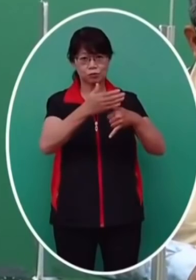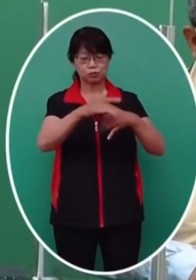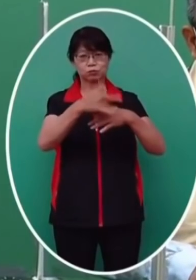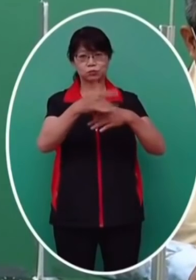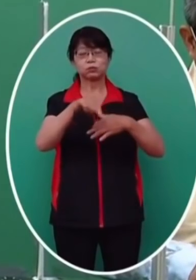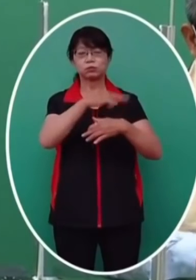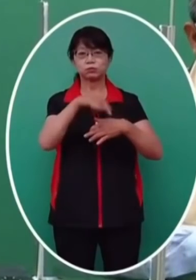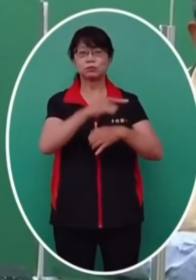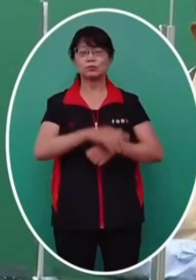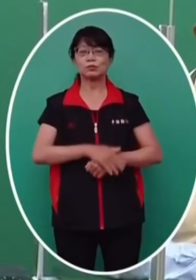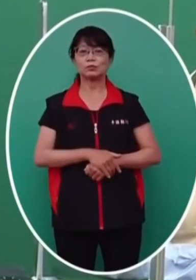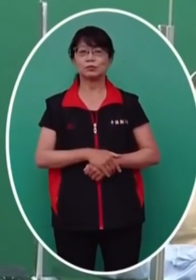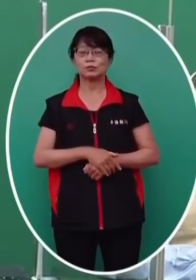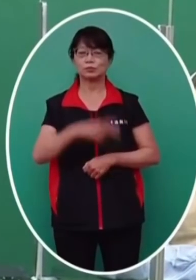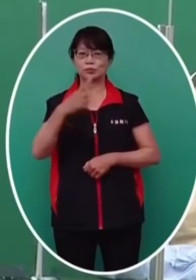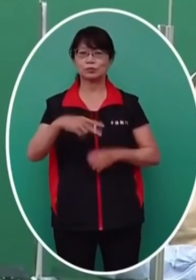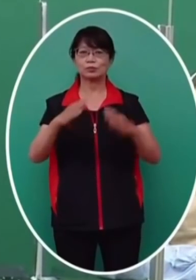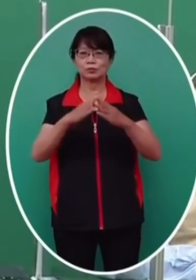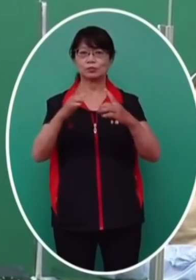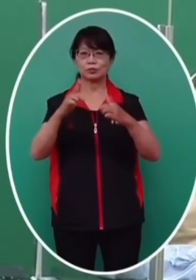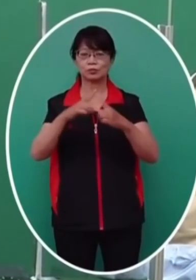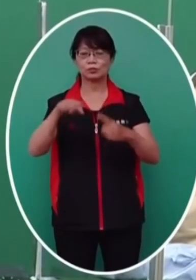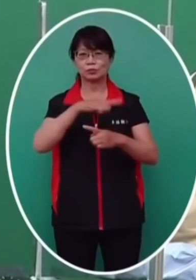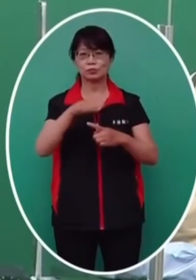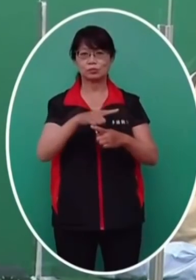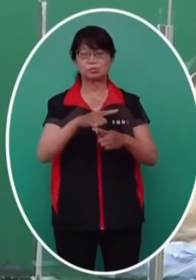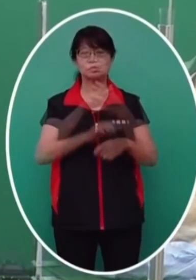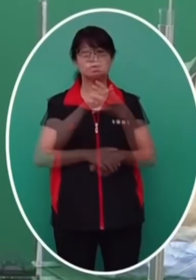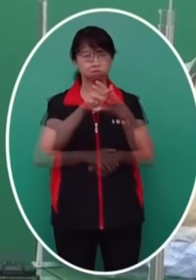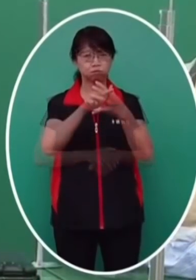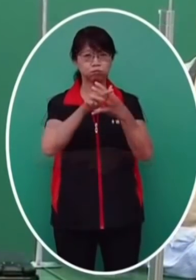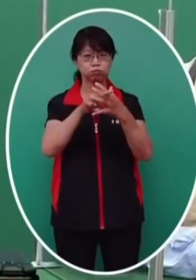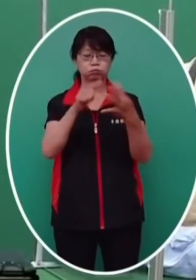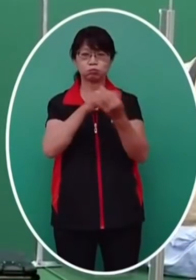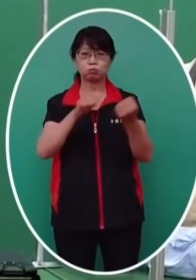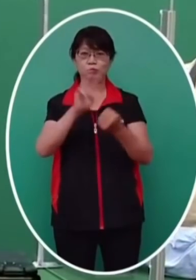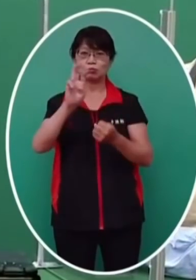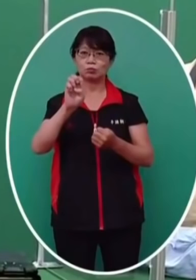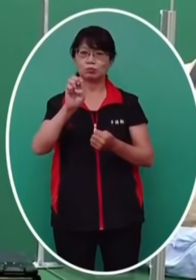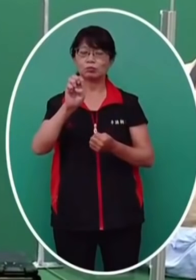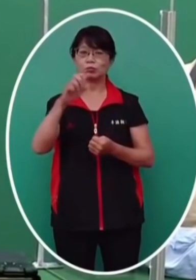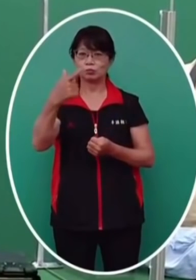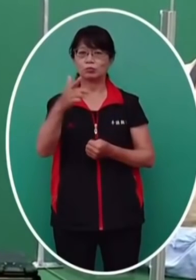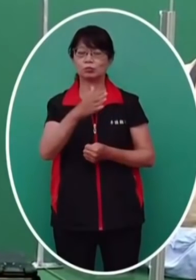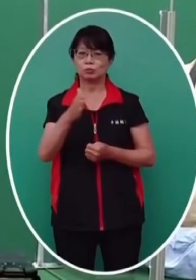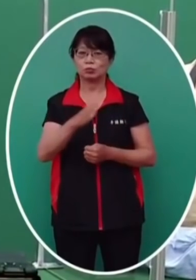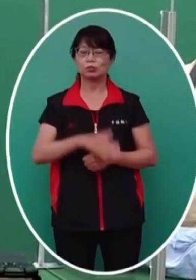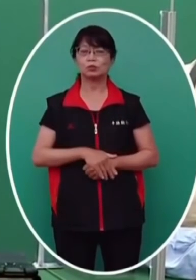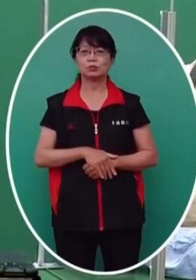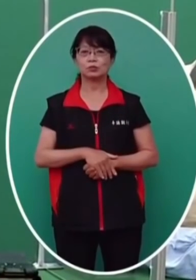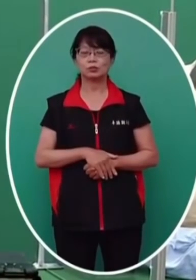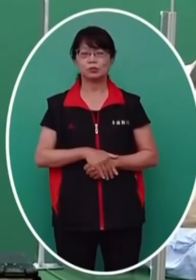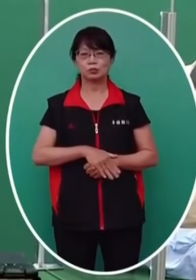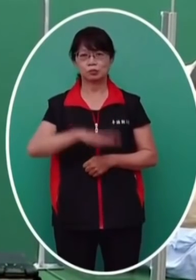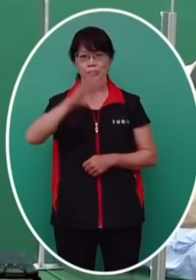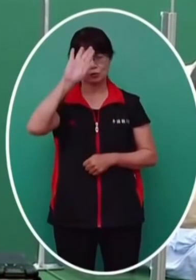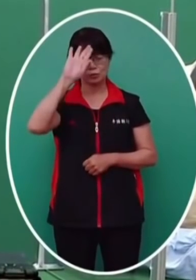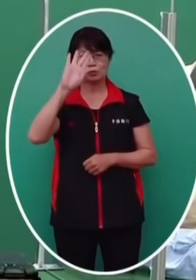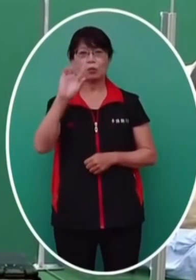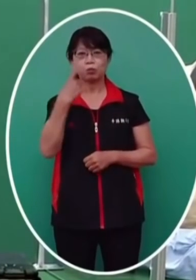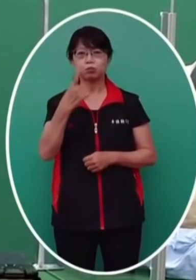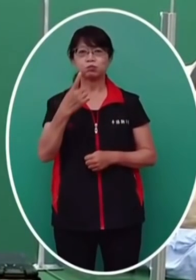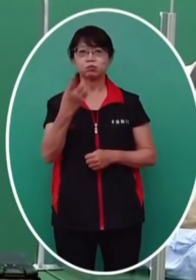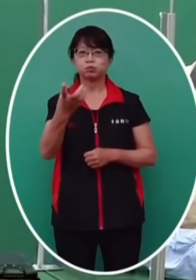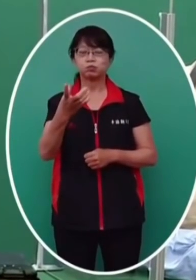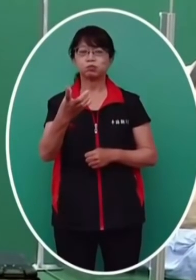友，还有家人，暂缓返乡。这个确诊者绝大多数都是这